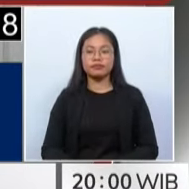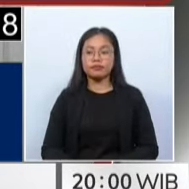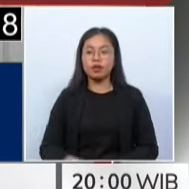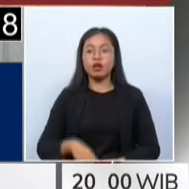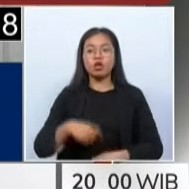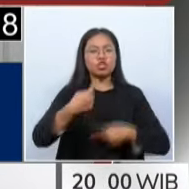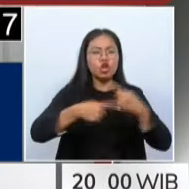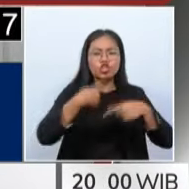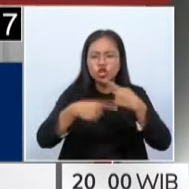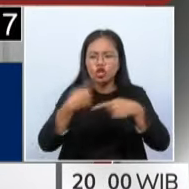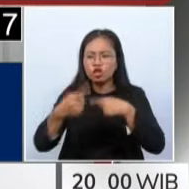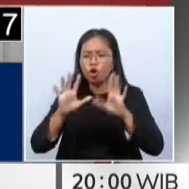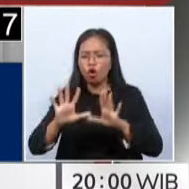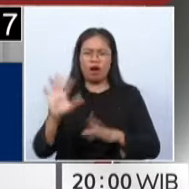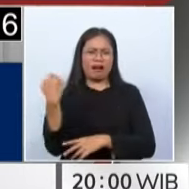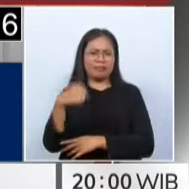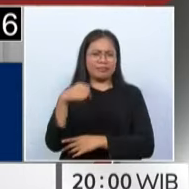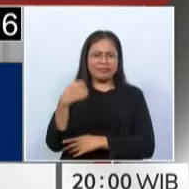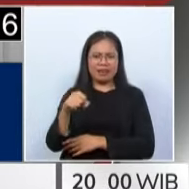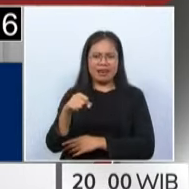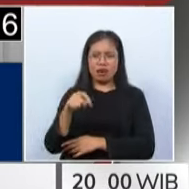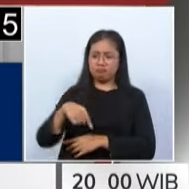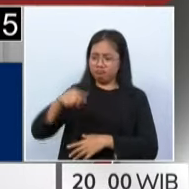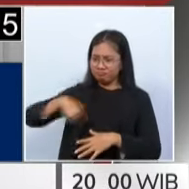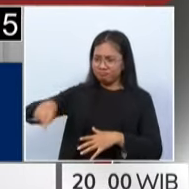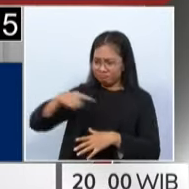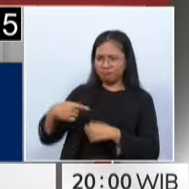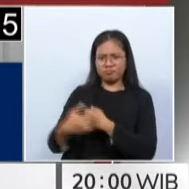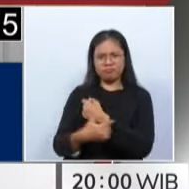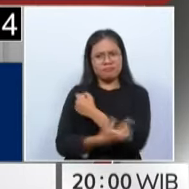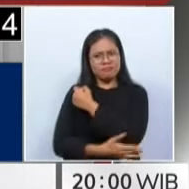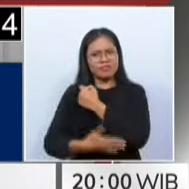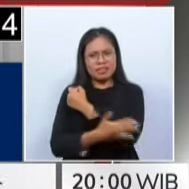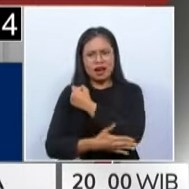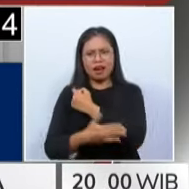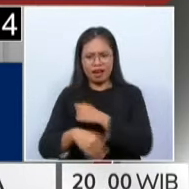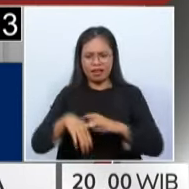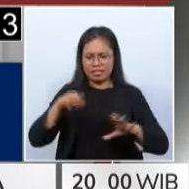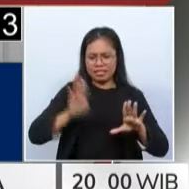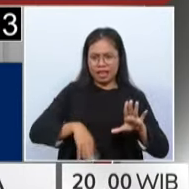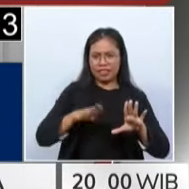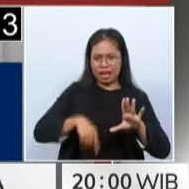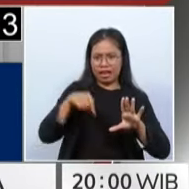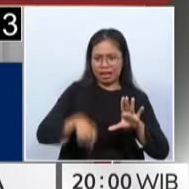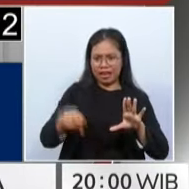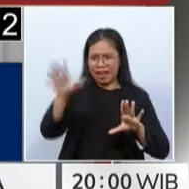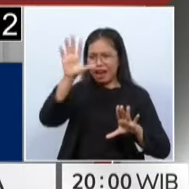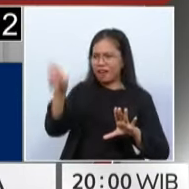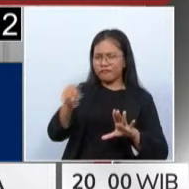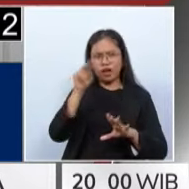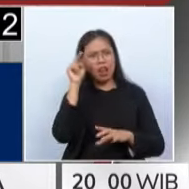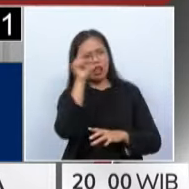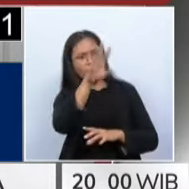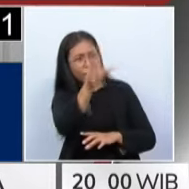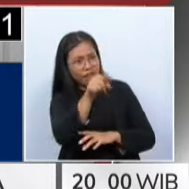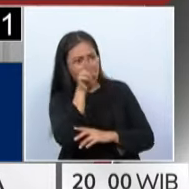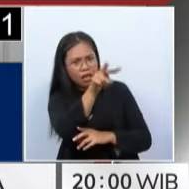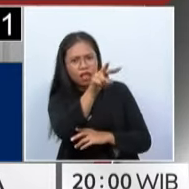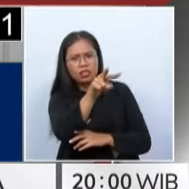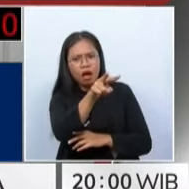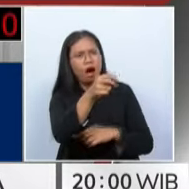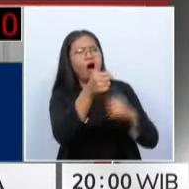kenapa negara-negara Selatan sekarang melihat ke Indonesia karena kita berhasil membangun